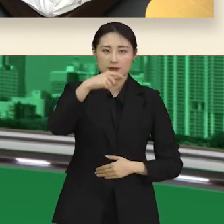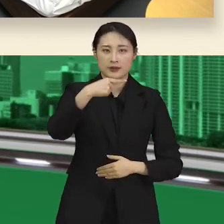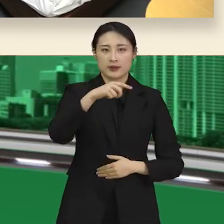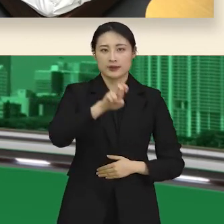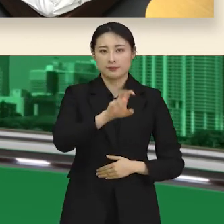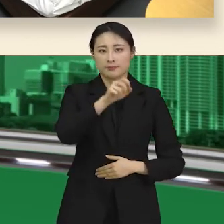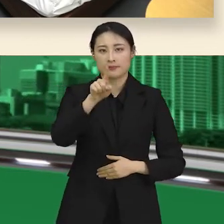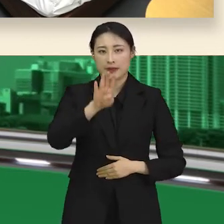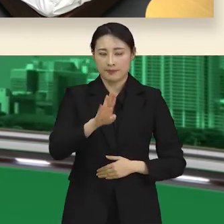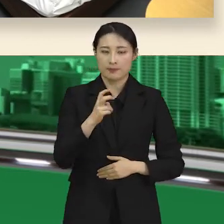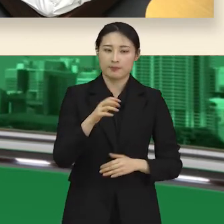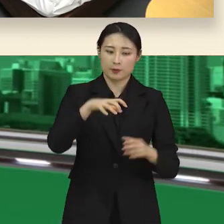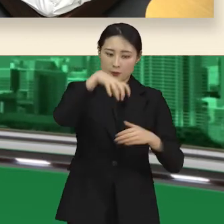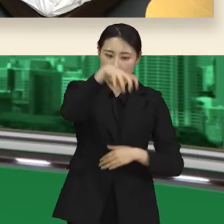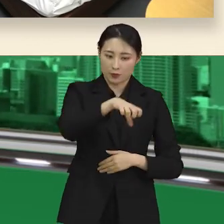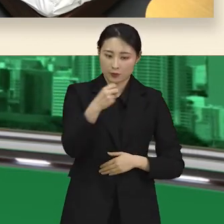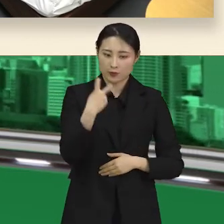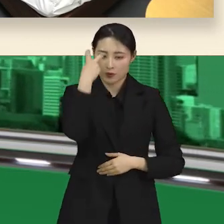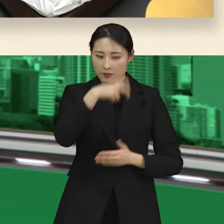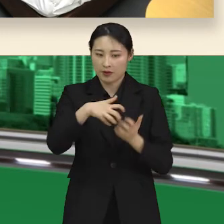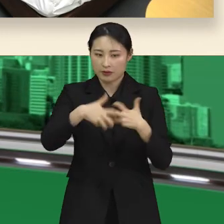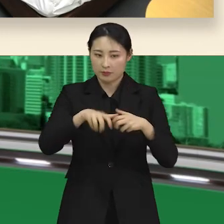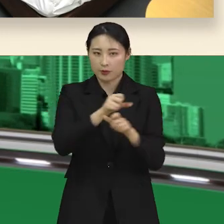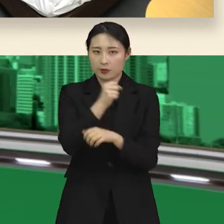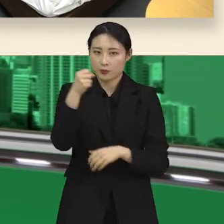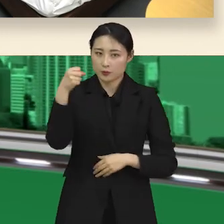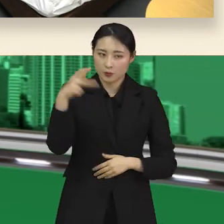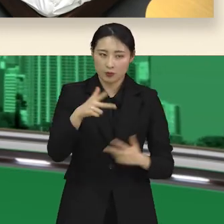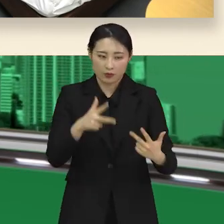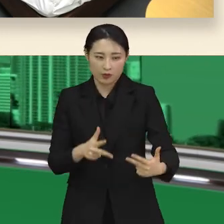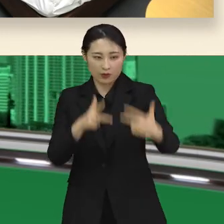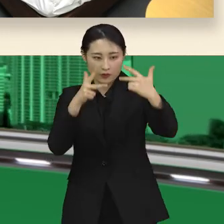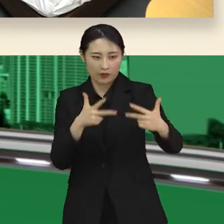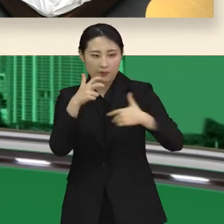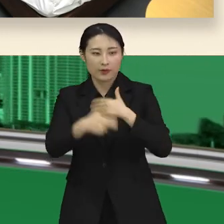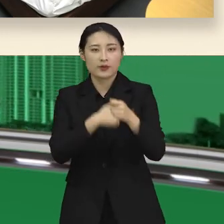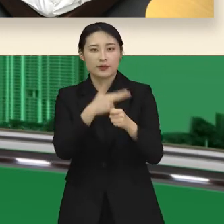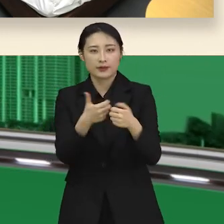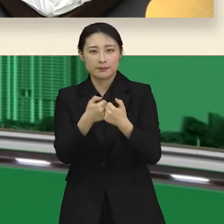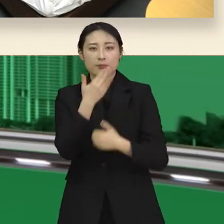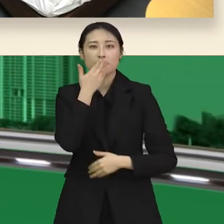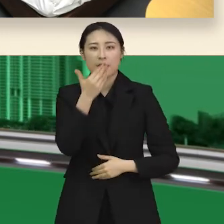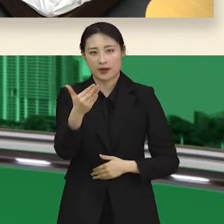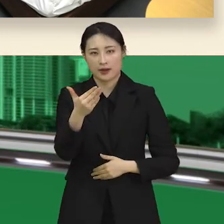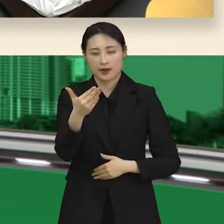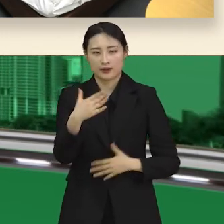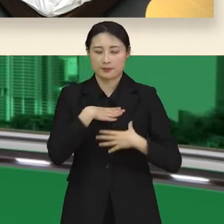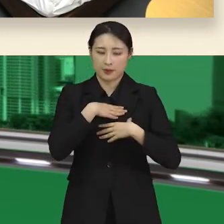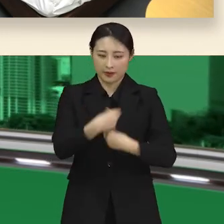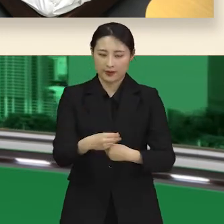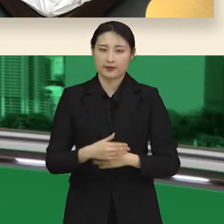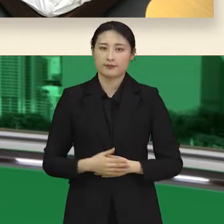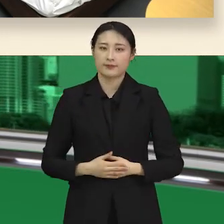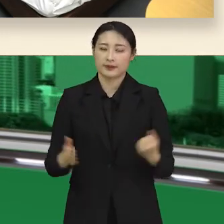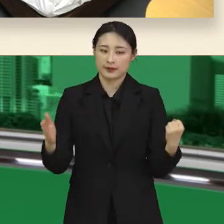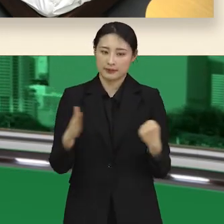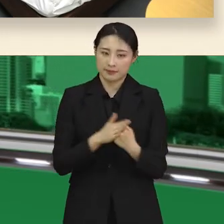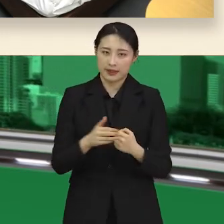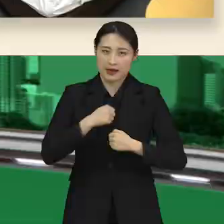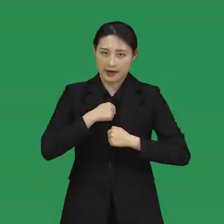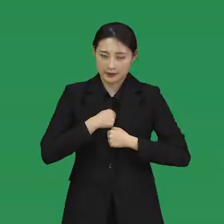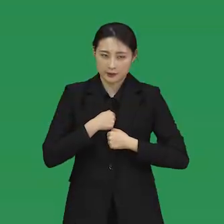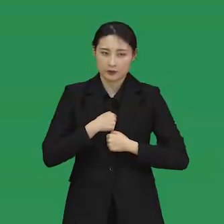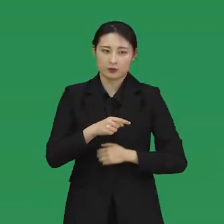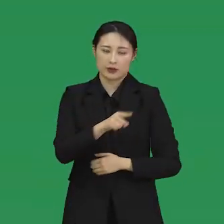장비는 물론 본격으로 의료진과 상담할 수 있는 최적의 조건을 갖춰서 안전을 최우선으로 관리